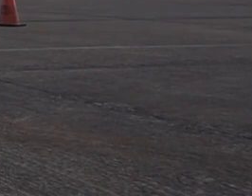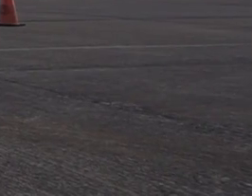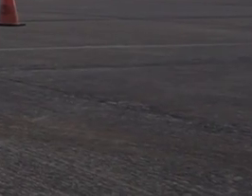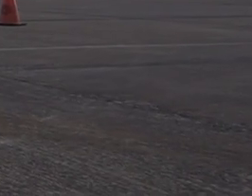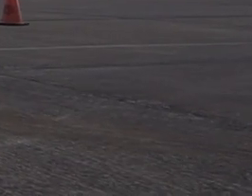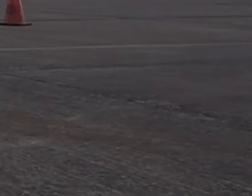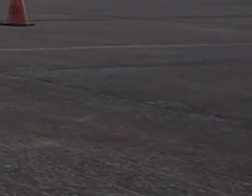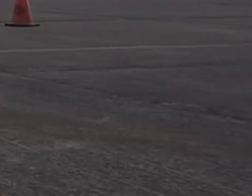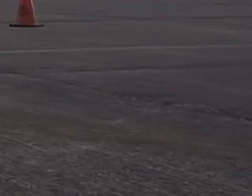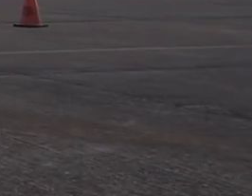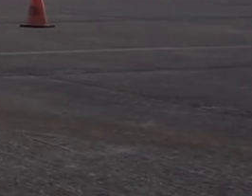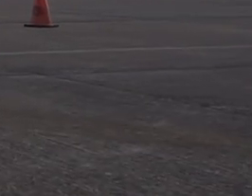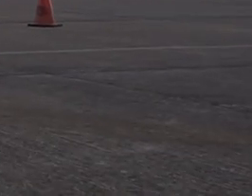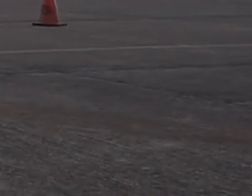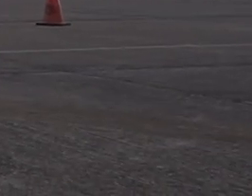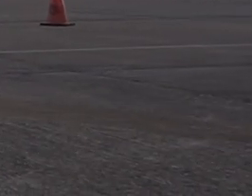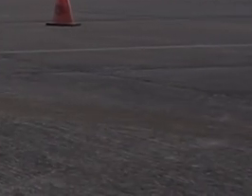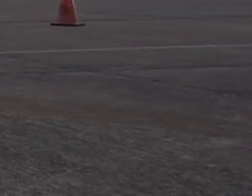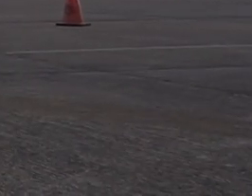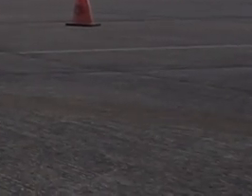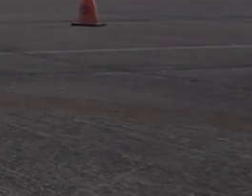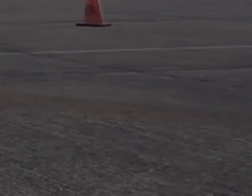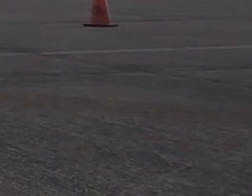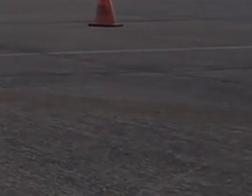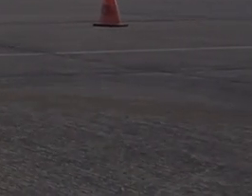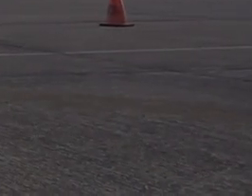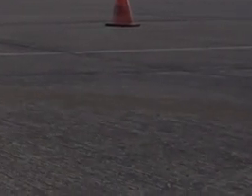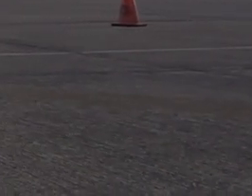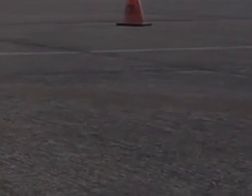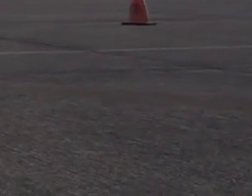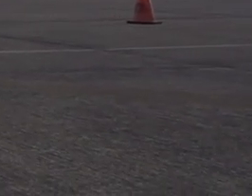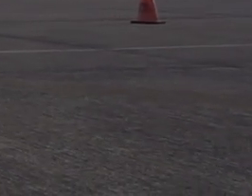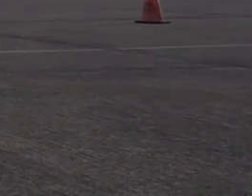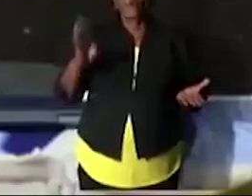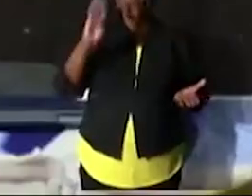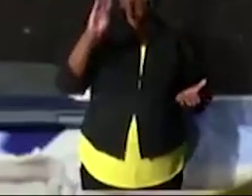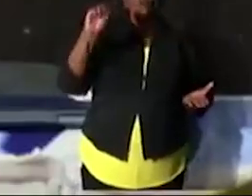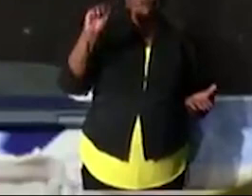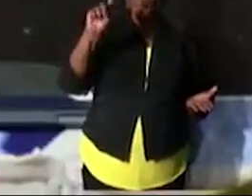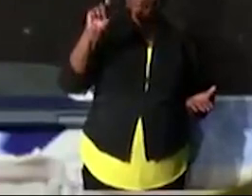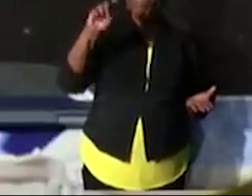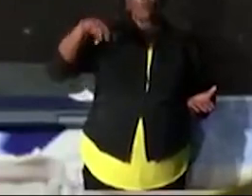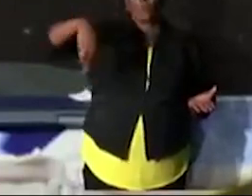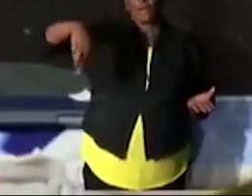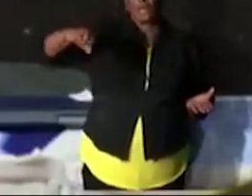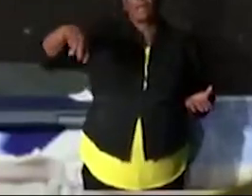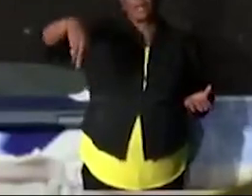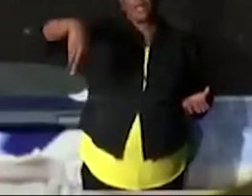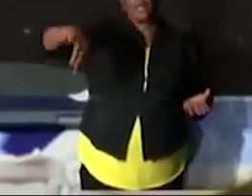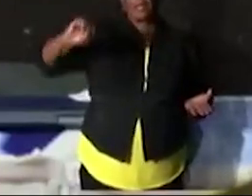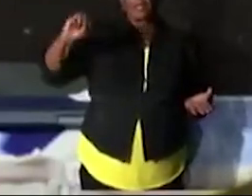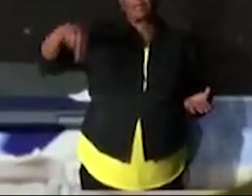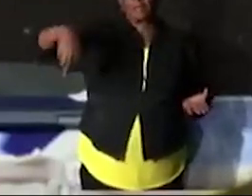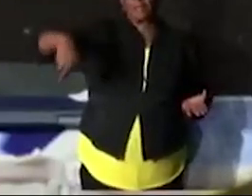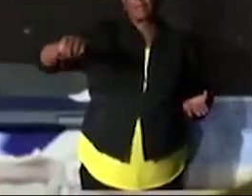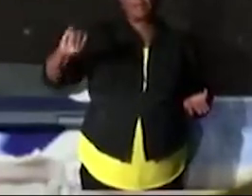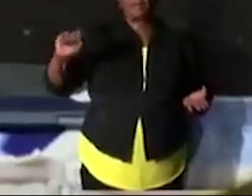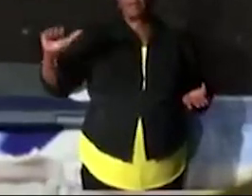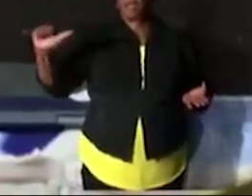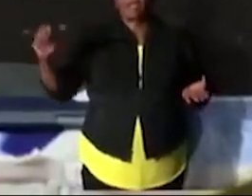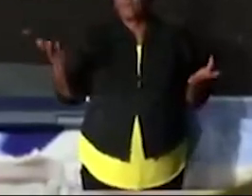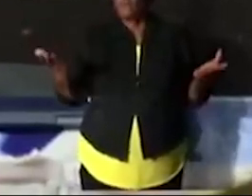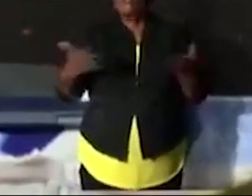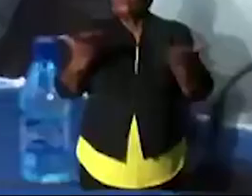Nederland, dit is al weken dat gebeurt voor passagiers uit Belém en Miami. Er is nooit